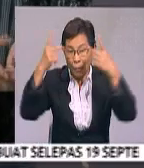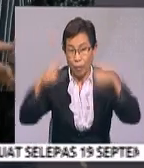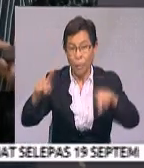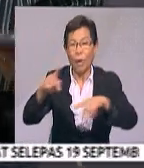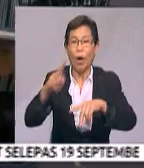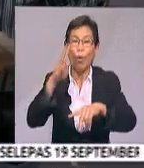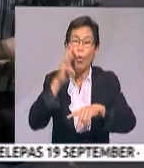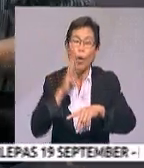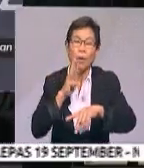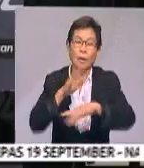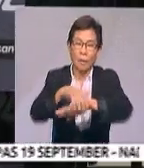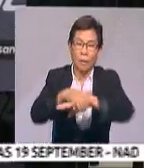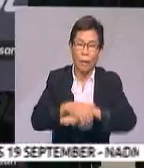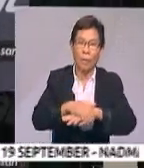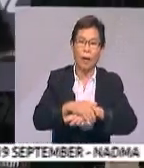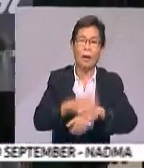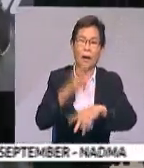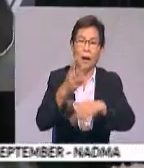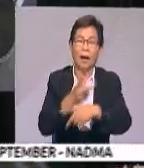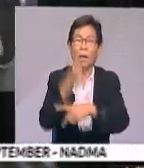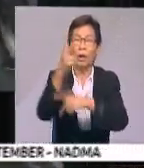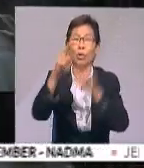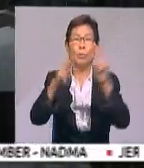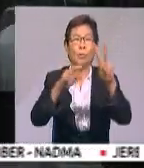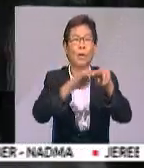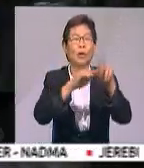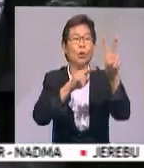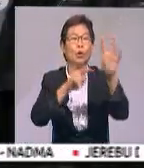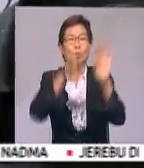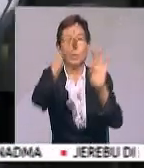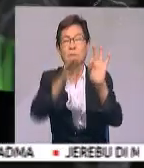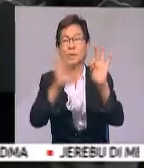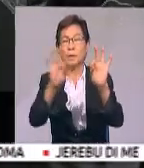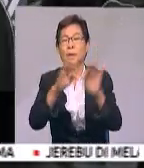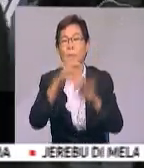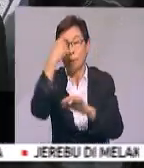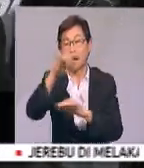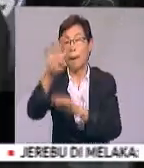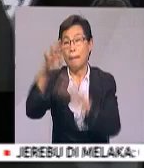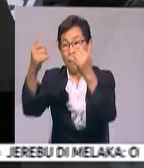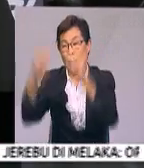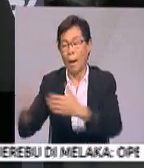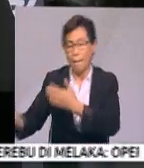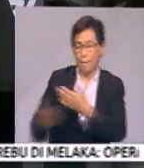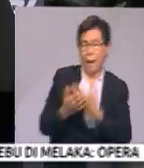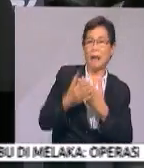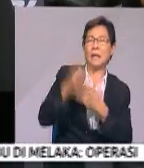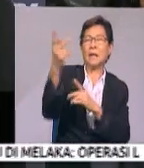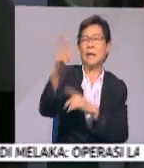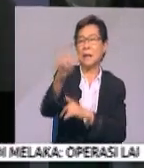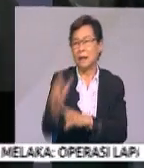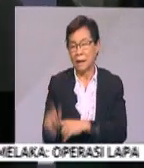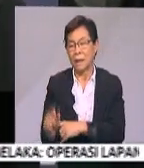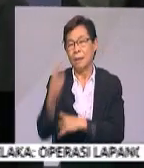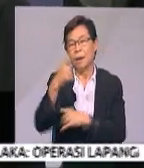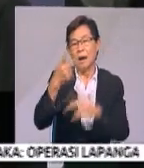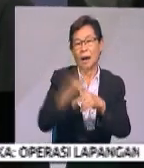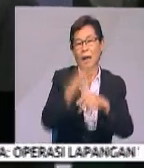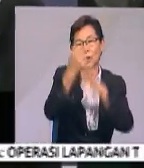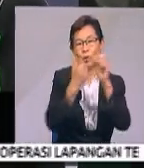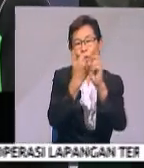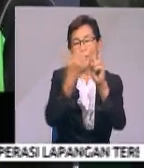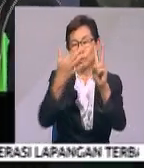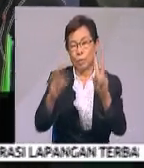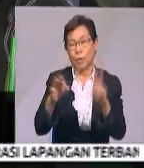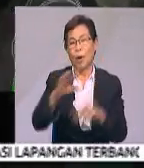musim keduanya pada 29 September ini, manakala empat lagi pemain akan kembali ke Itali. Bagi edisi